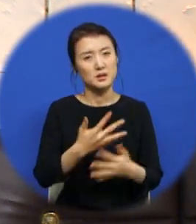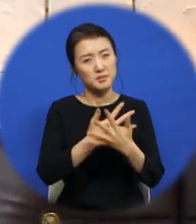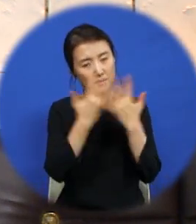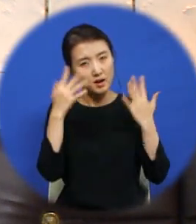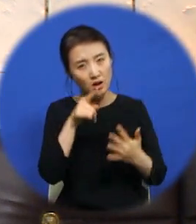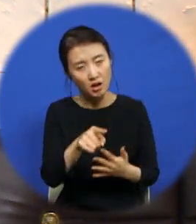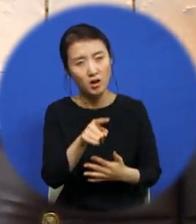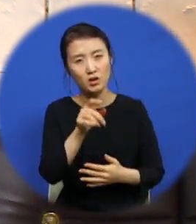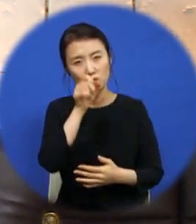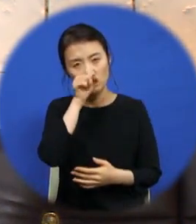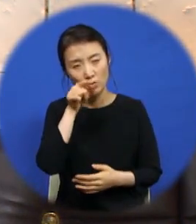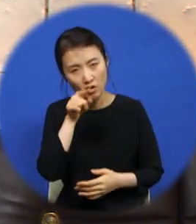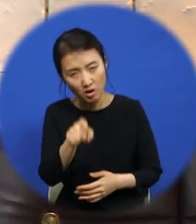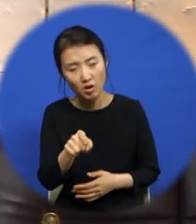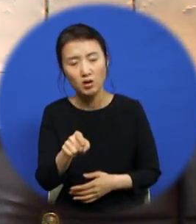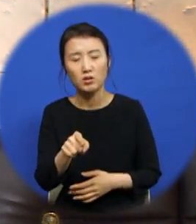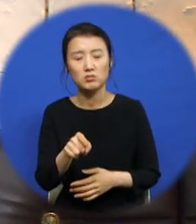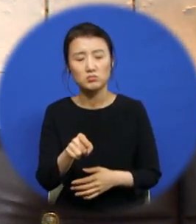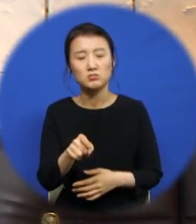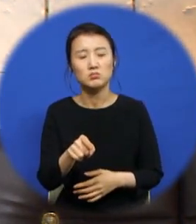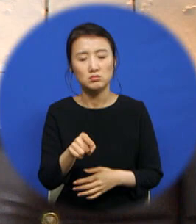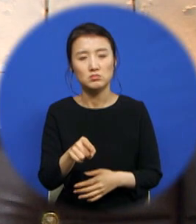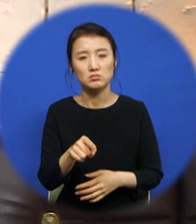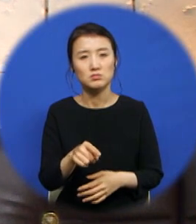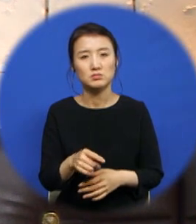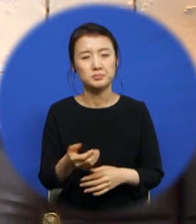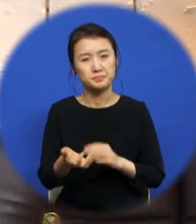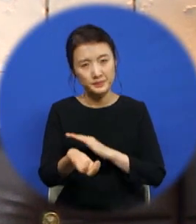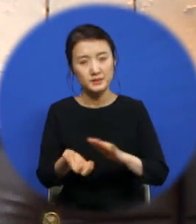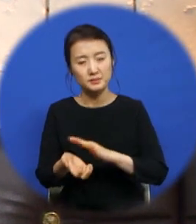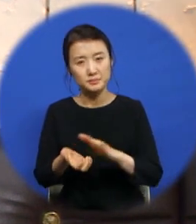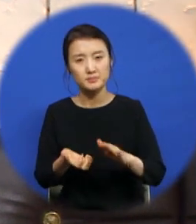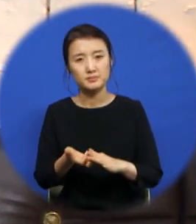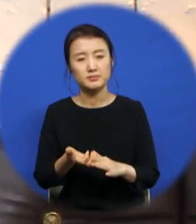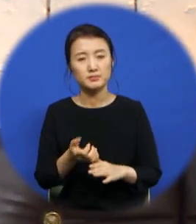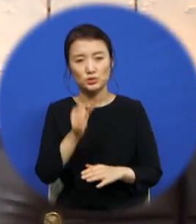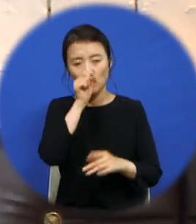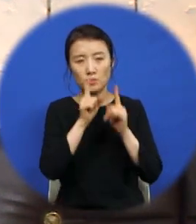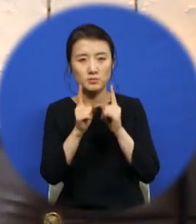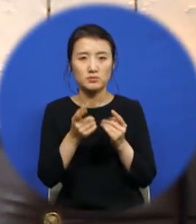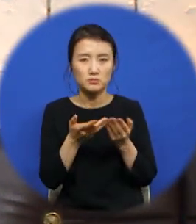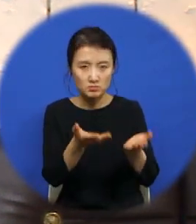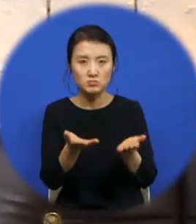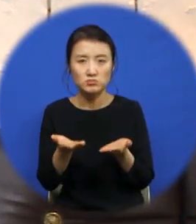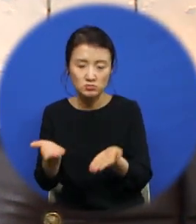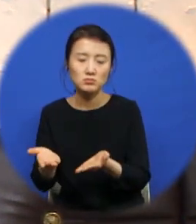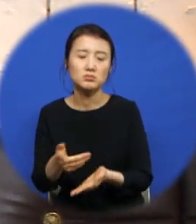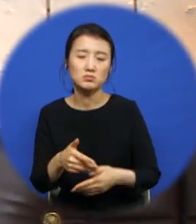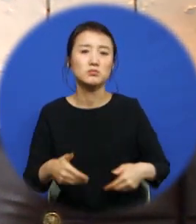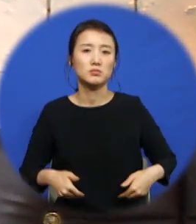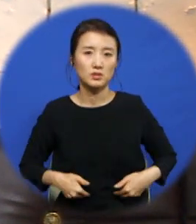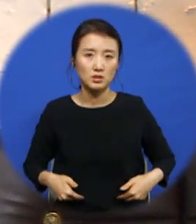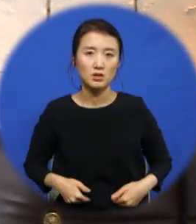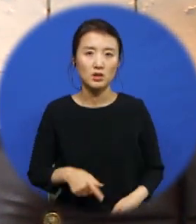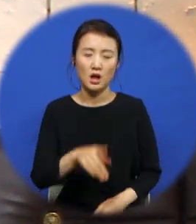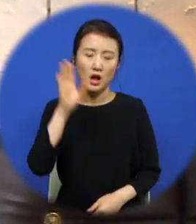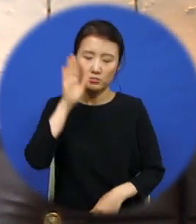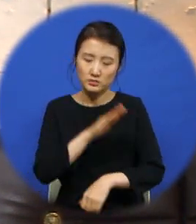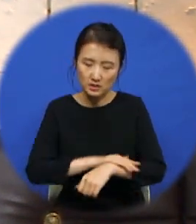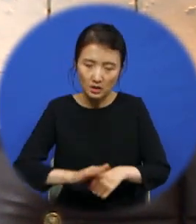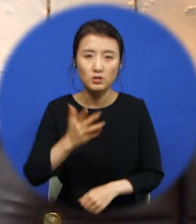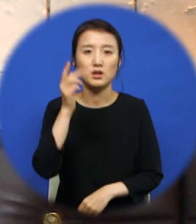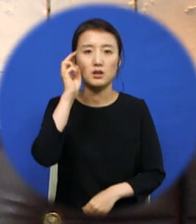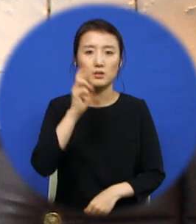점 좋은 점을 가지고 어른들이 할 수 있는 것은 덕담을 주는 것이다 정말 잘 될 것이다